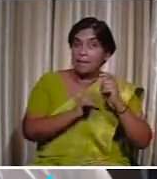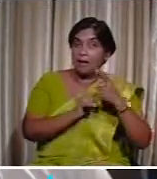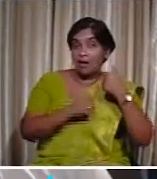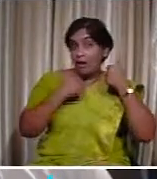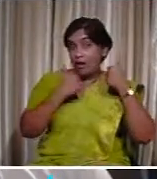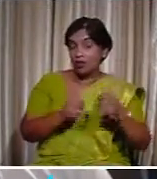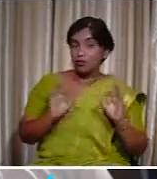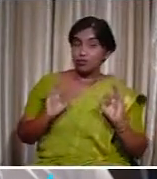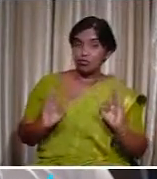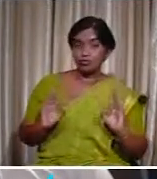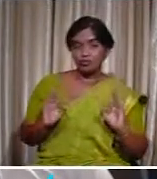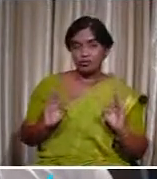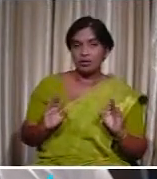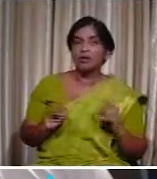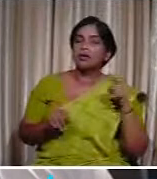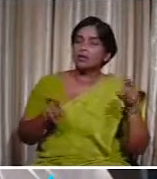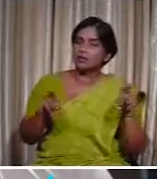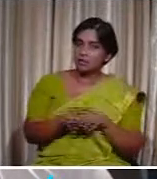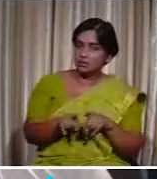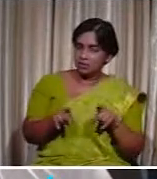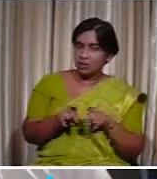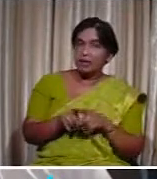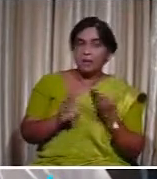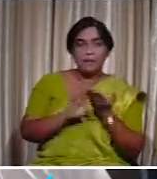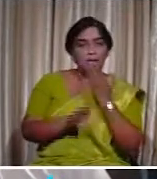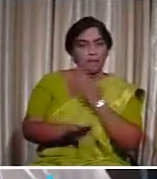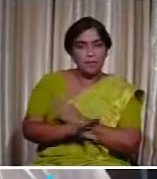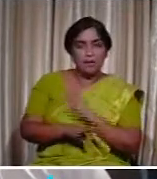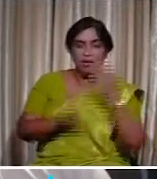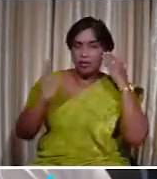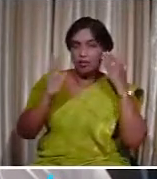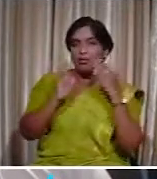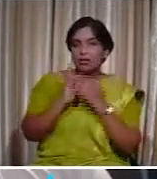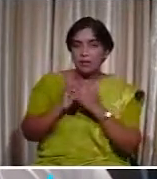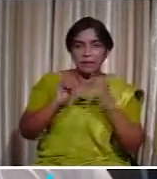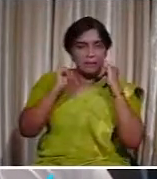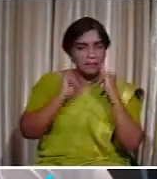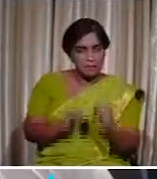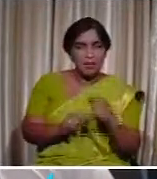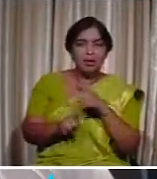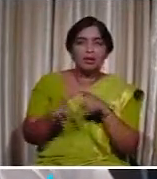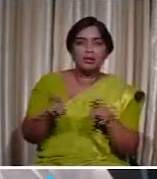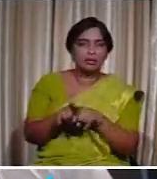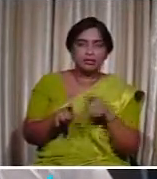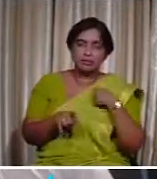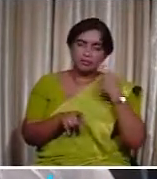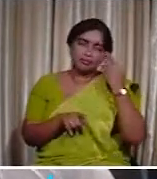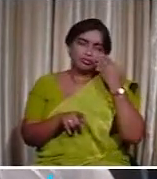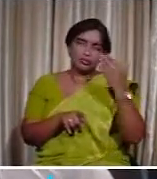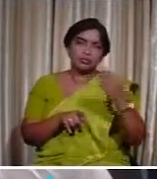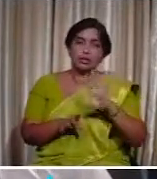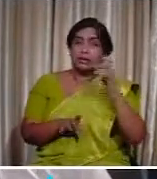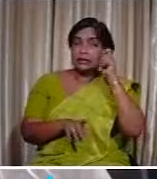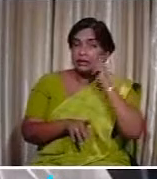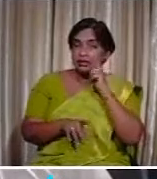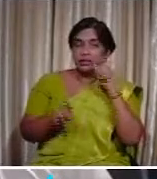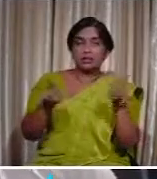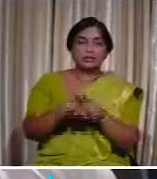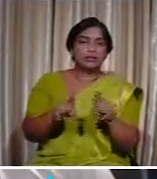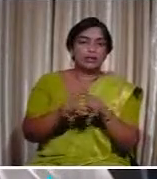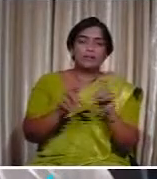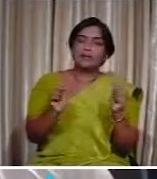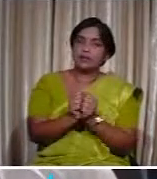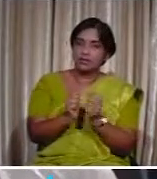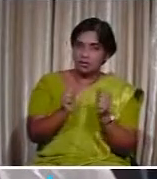හරියට සූදානම් වෙනු කියලා. ඒ නිසා පහුගිය ඇති වෙච්ච සිද්ධිති මිලේච්ච විදියට මානම් විශ්වාස කරන්න එක තස්තවාදී කියා